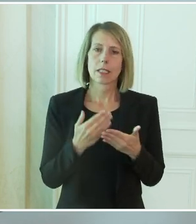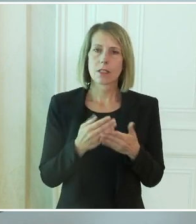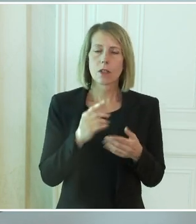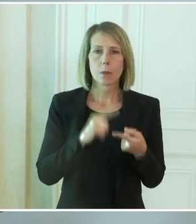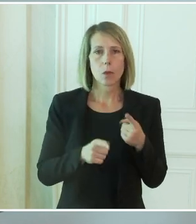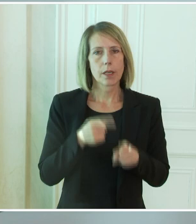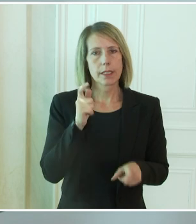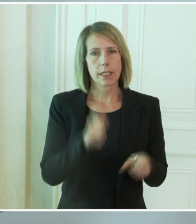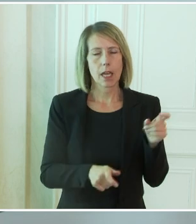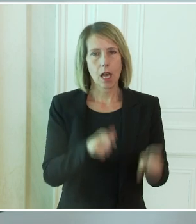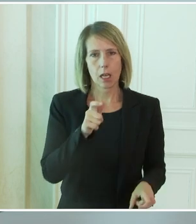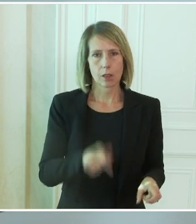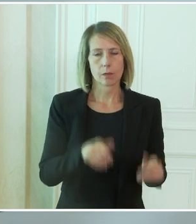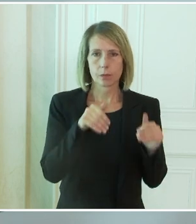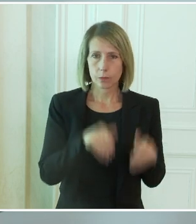Politiker müssen